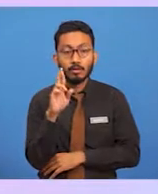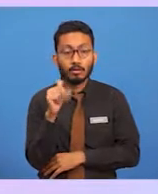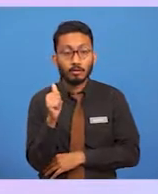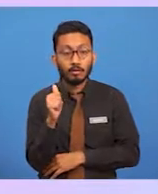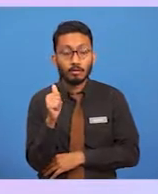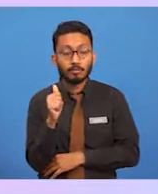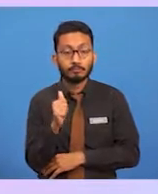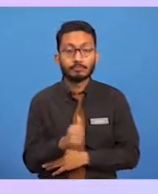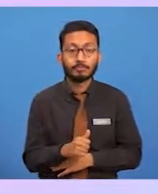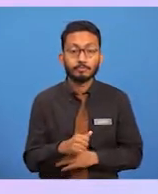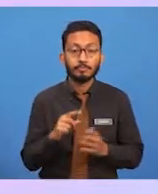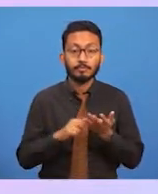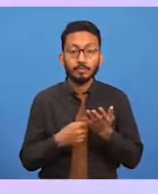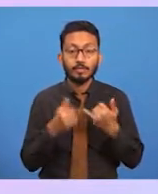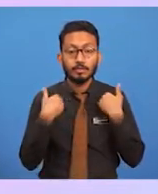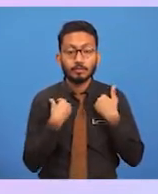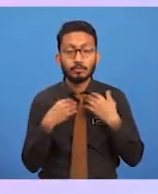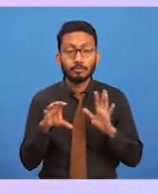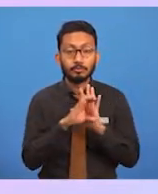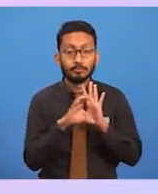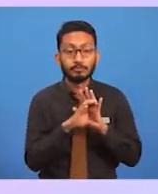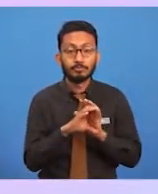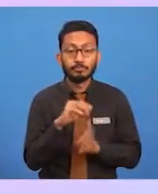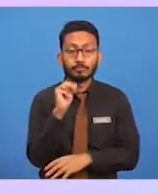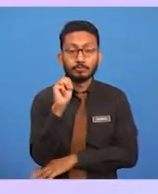Ini merupakan contoh memo.